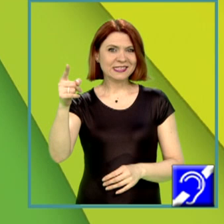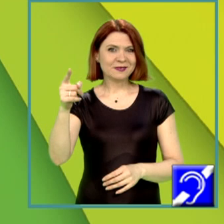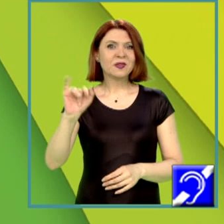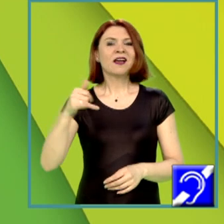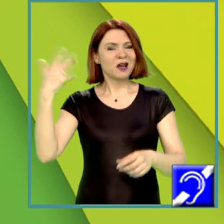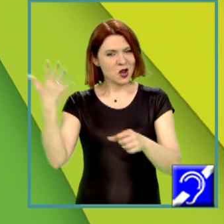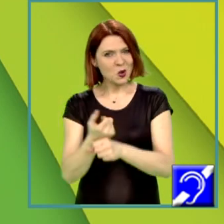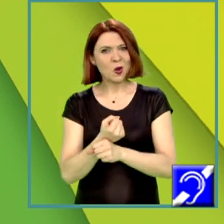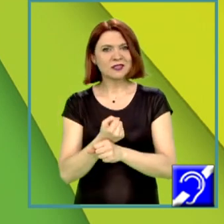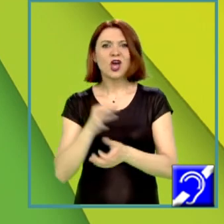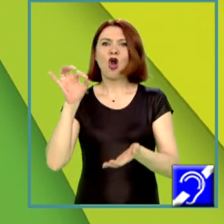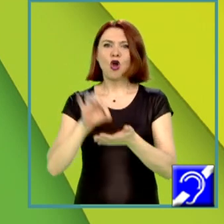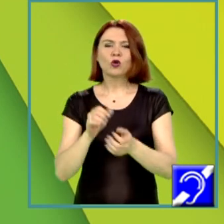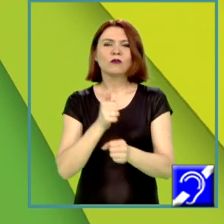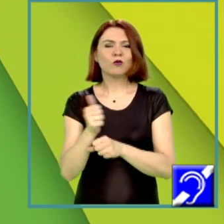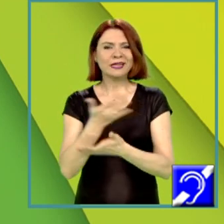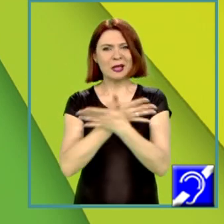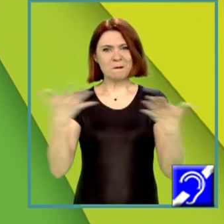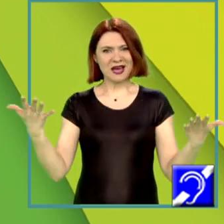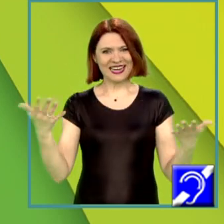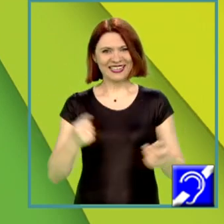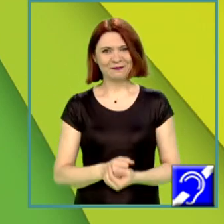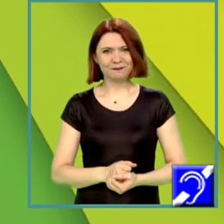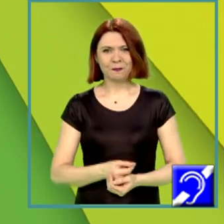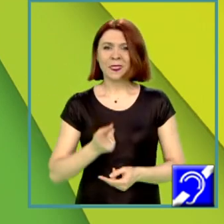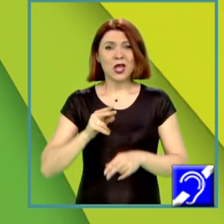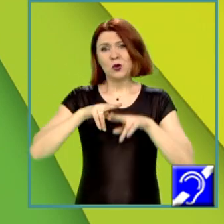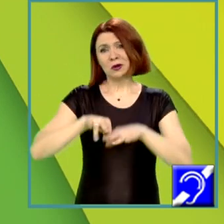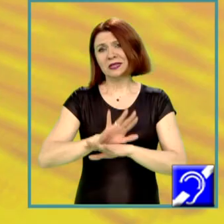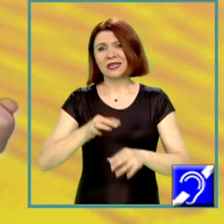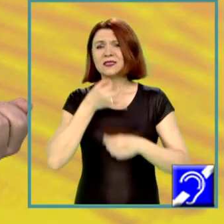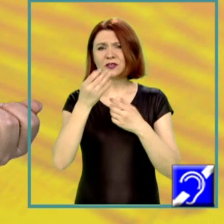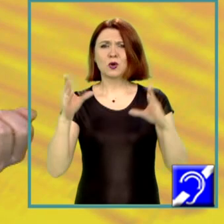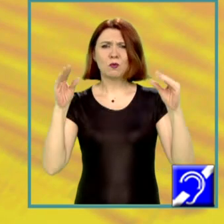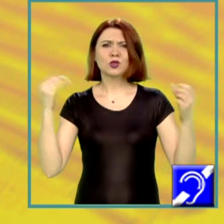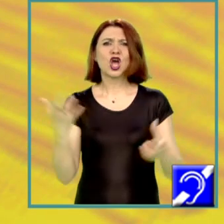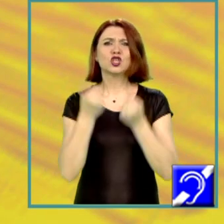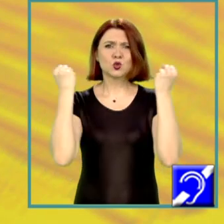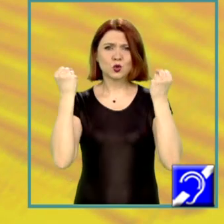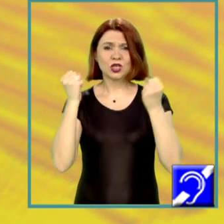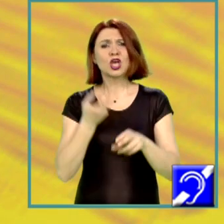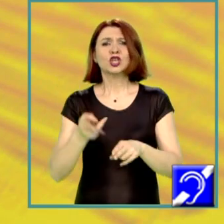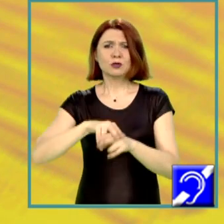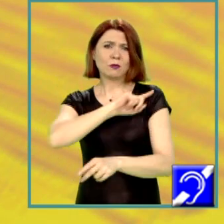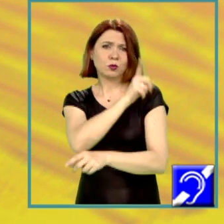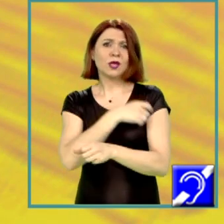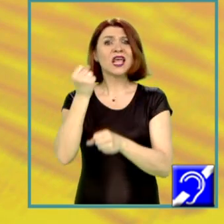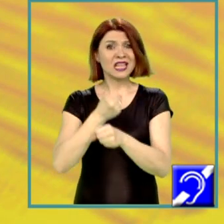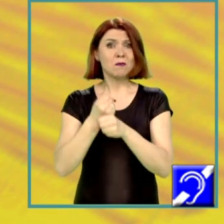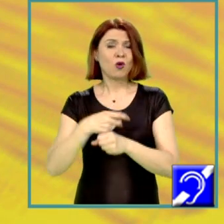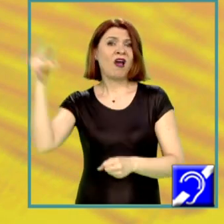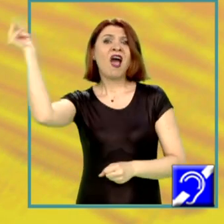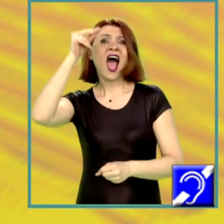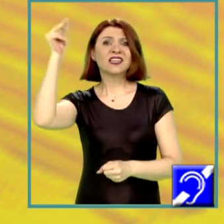veți lua o notă cât mai mare nu îmi rămâne decât să vă doresc succes dar mai ales putere de muncă